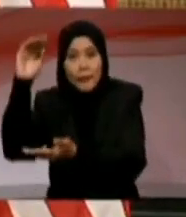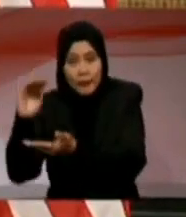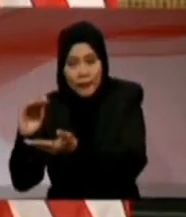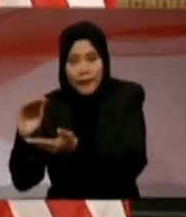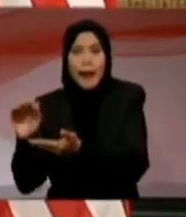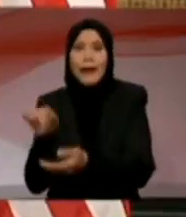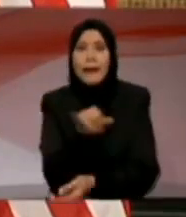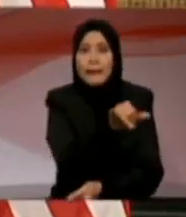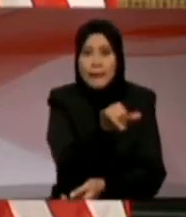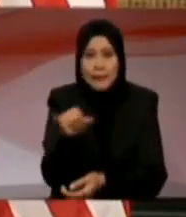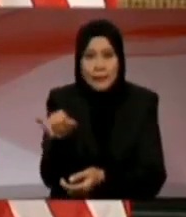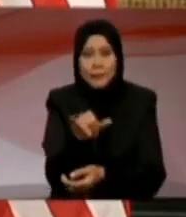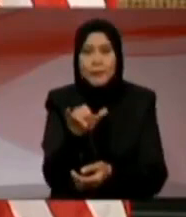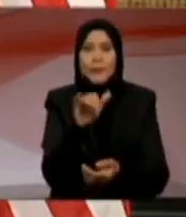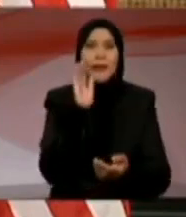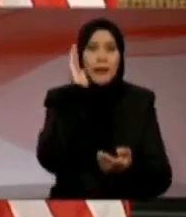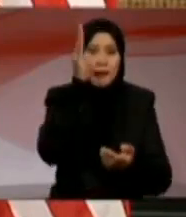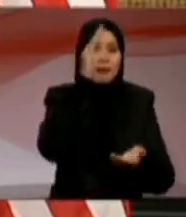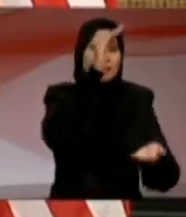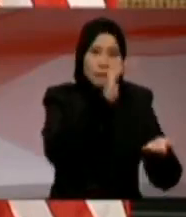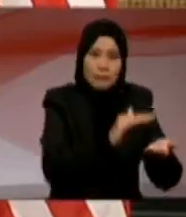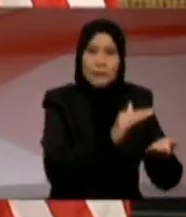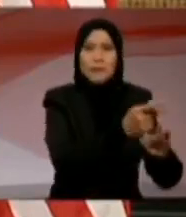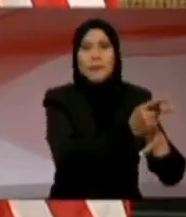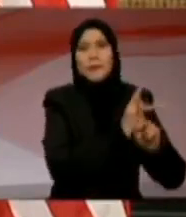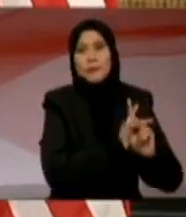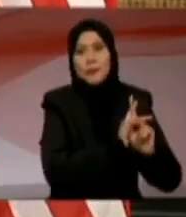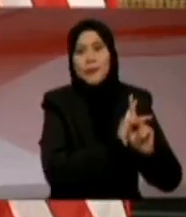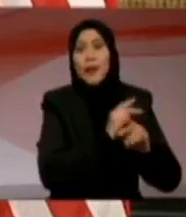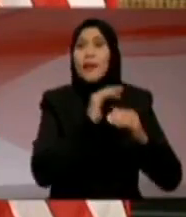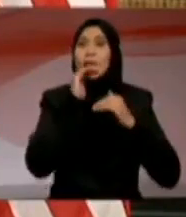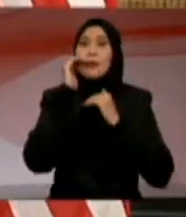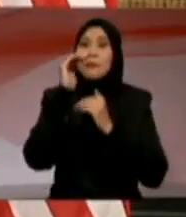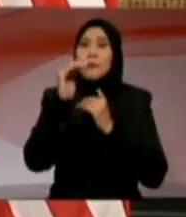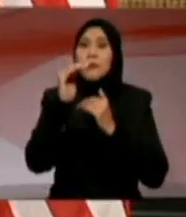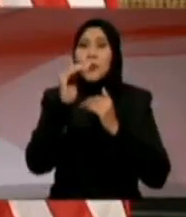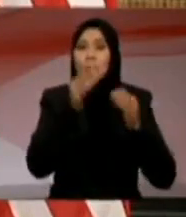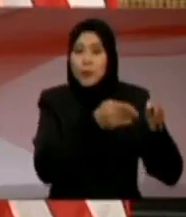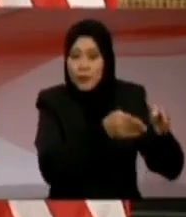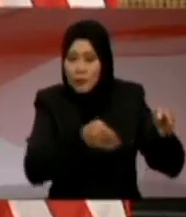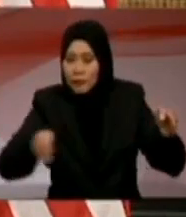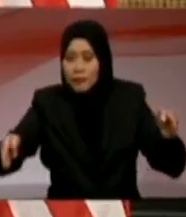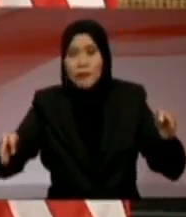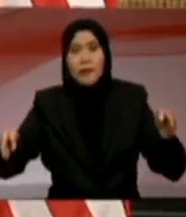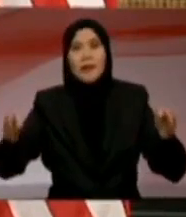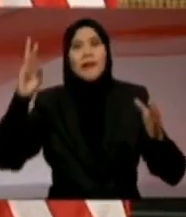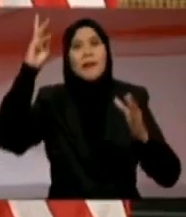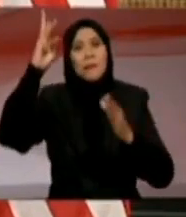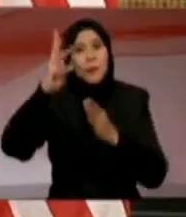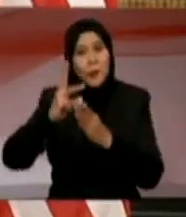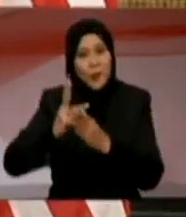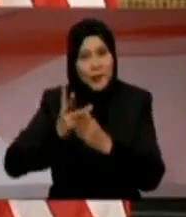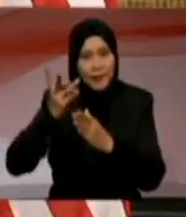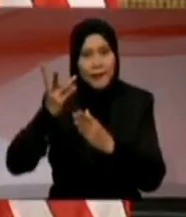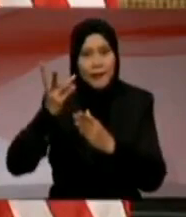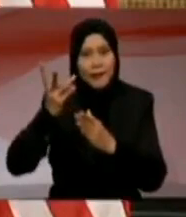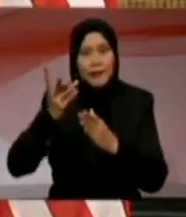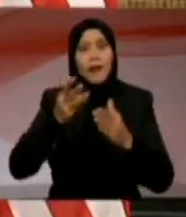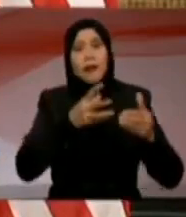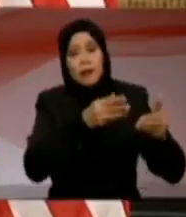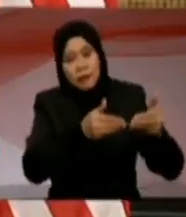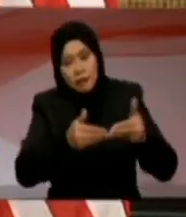gaji Hai bantuan ini adalah untuk tempoh sekurang-kurangnya enam bulan dan lanjutan